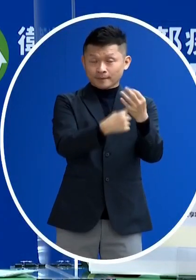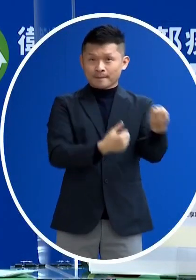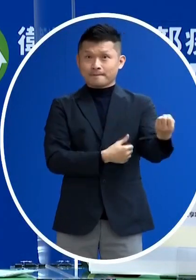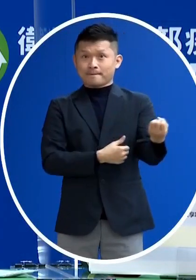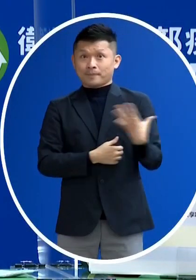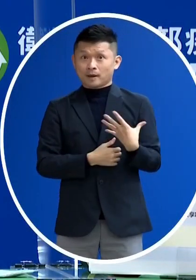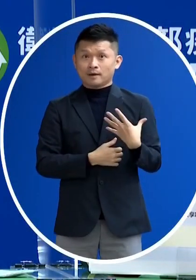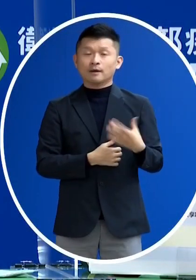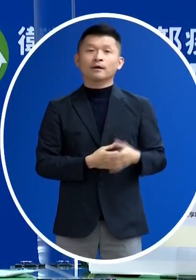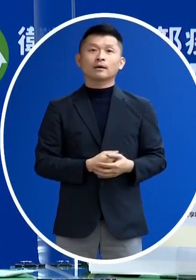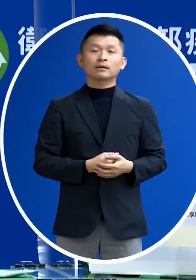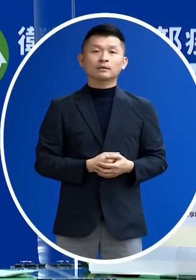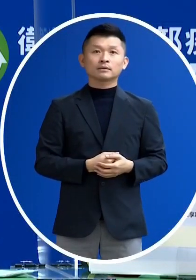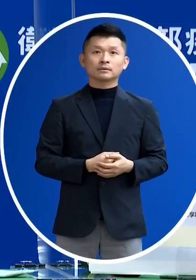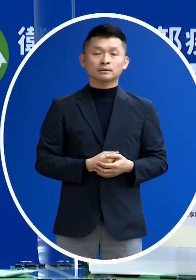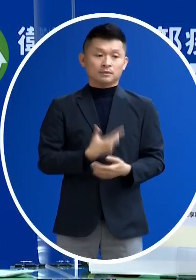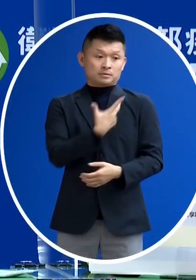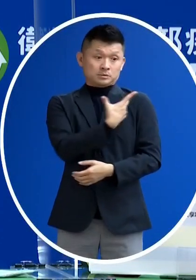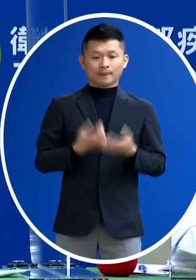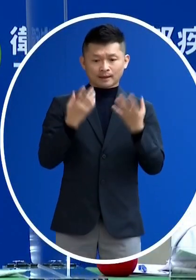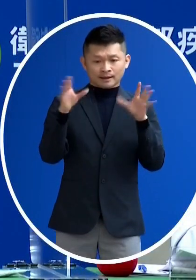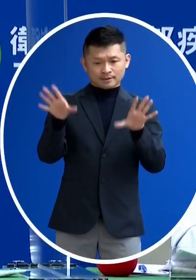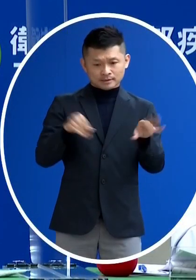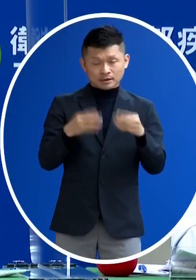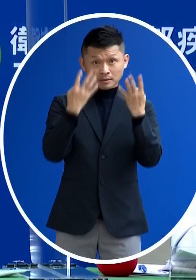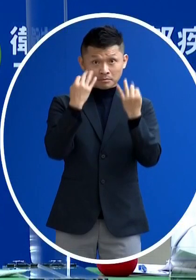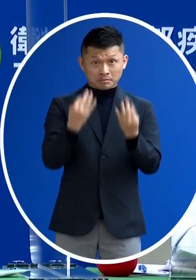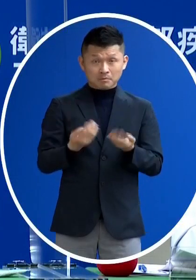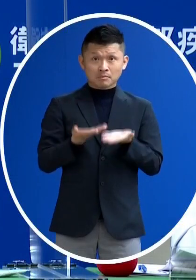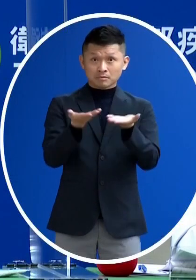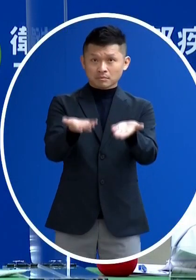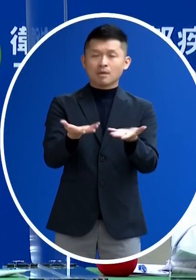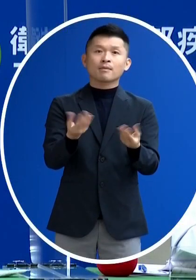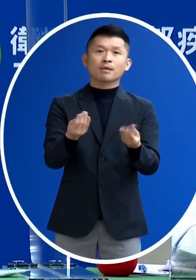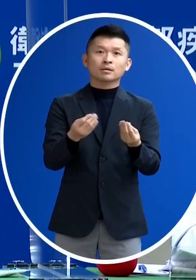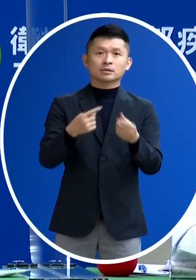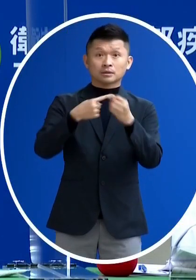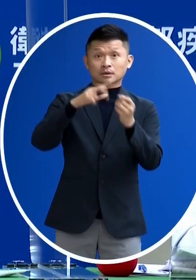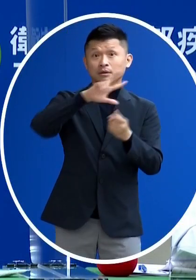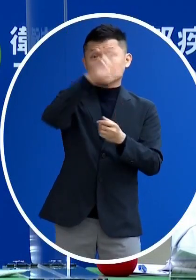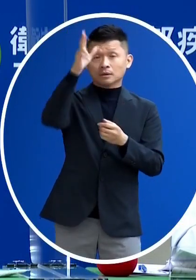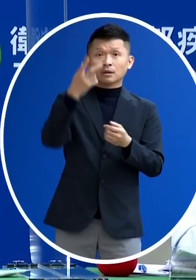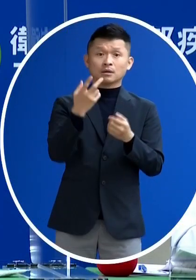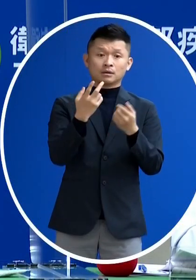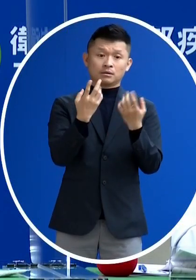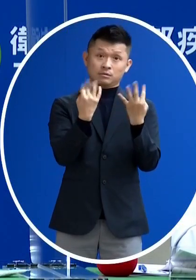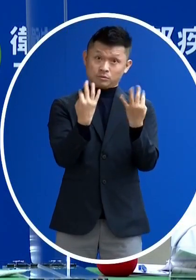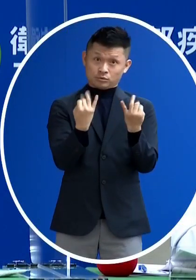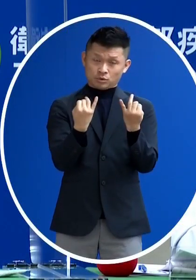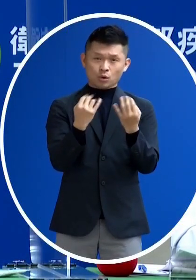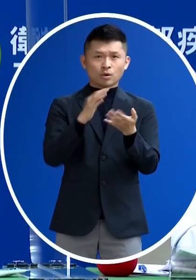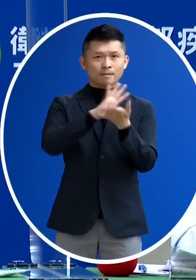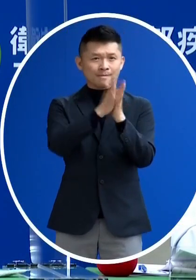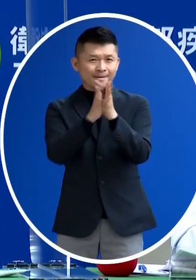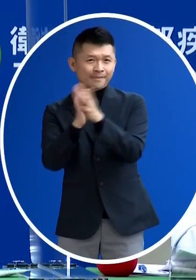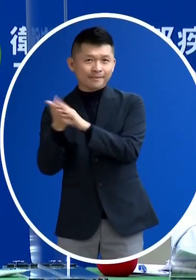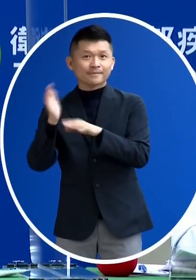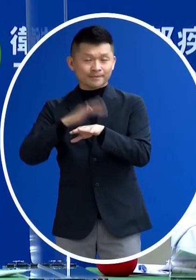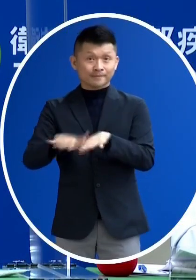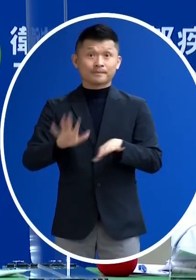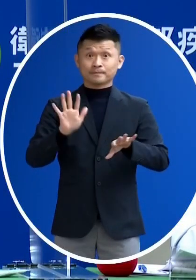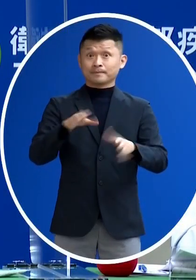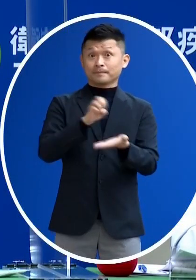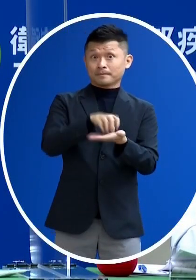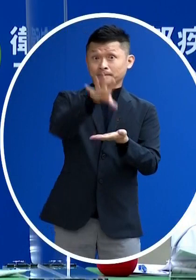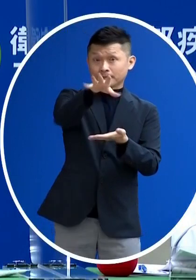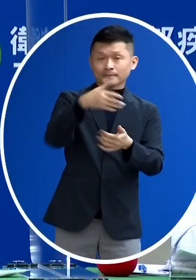是，等于是接种率是最高的。第一天的资料，所以这数据还是会有点变化，不过我可以跟大家讲，